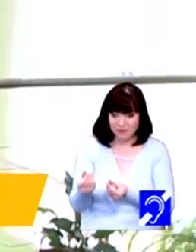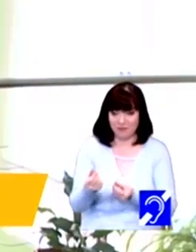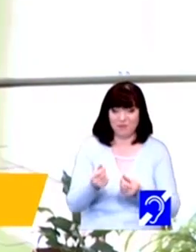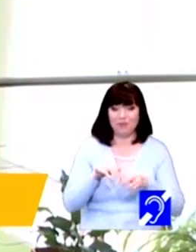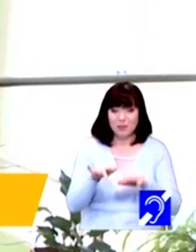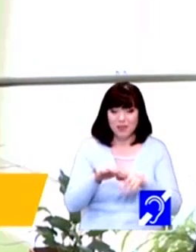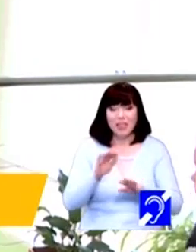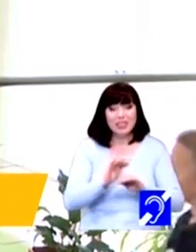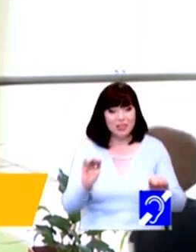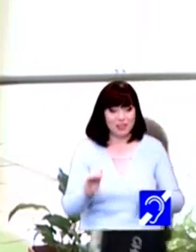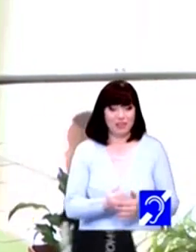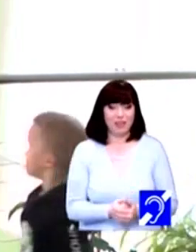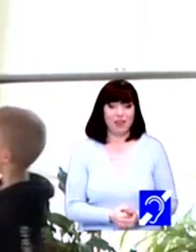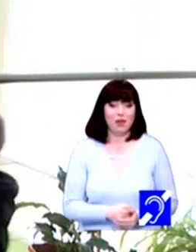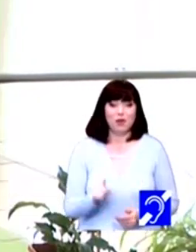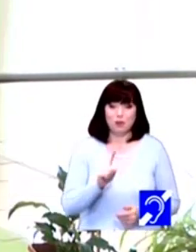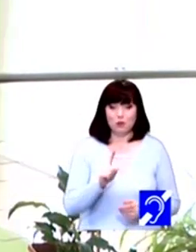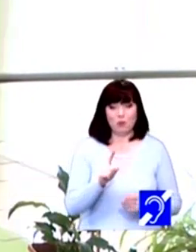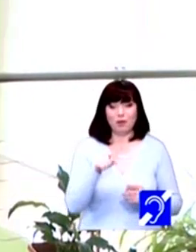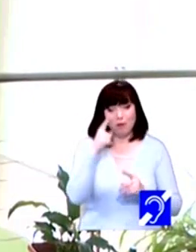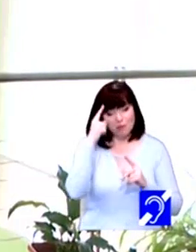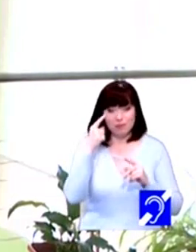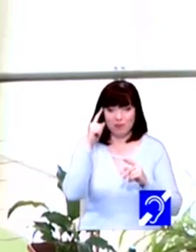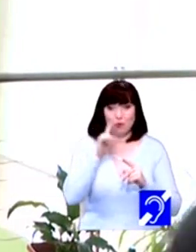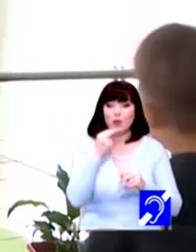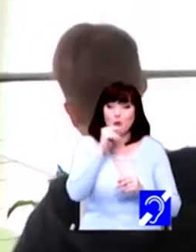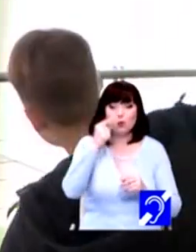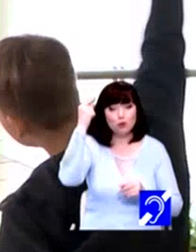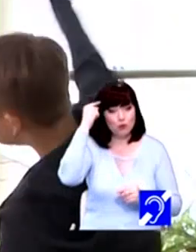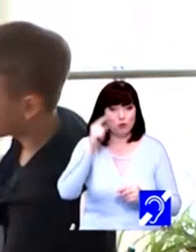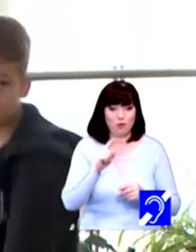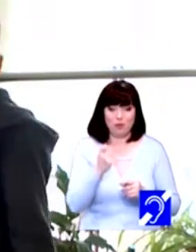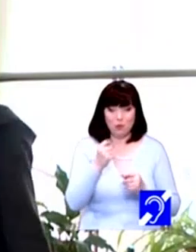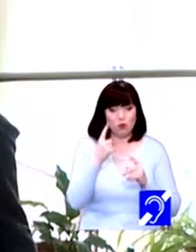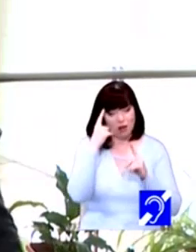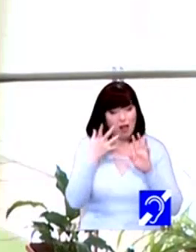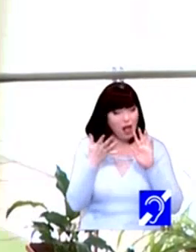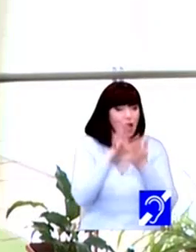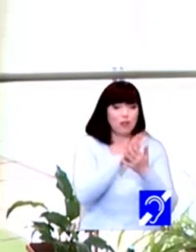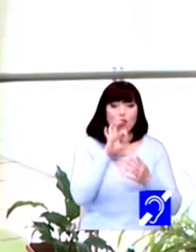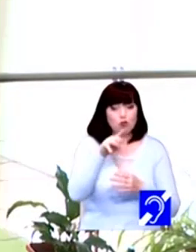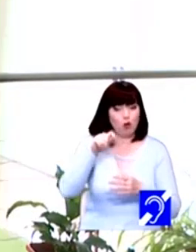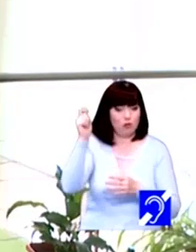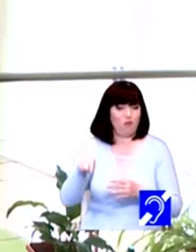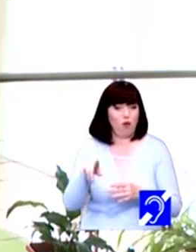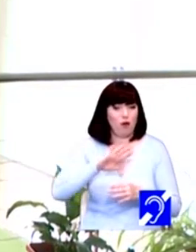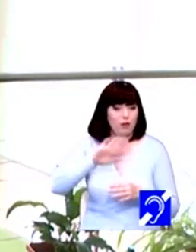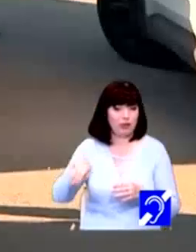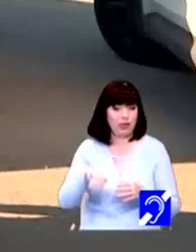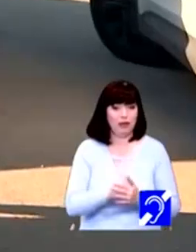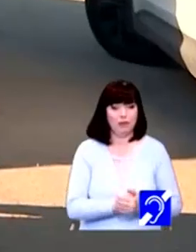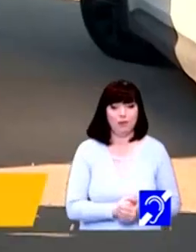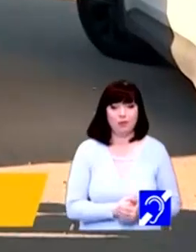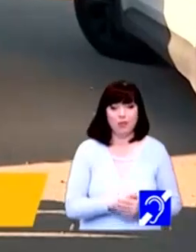copilaș, să-i ducem cumva cu gândul la ceva mai bun și să-i distragem din toate gândurile